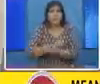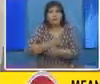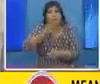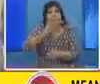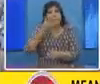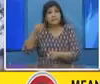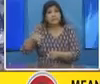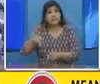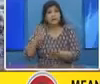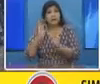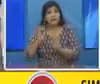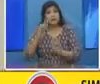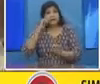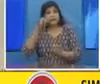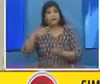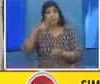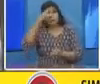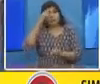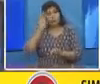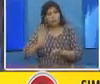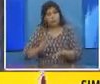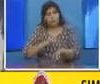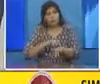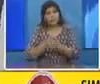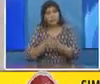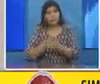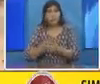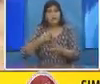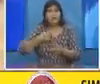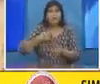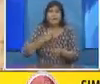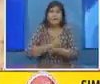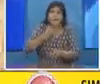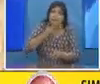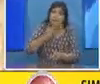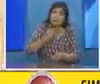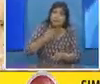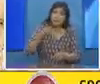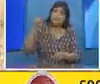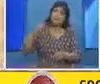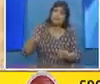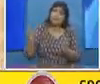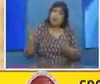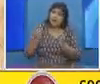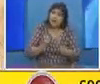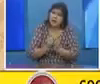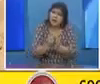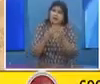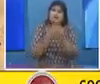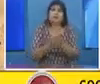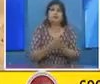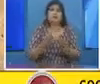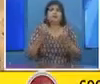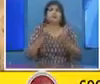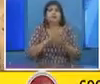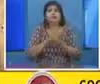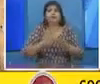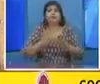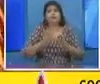अच्छे लोग आपदा में भी अपने गुण अपना स्वभाव नहीं